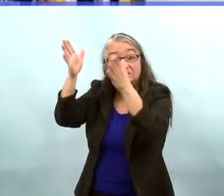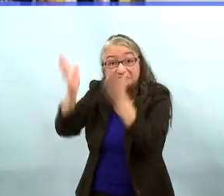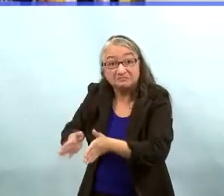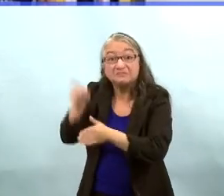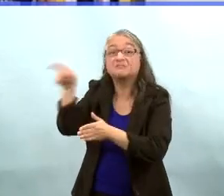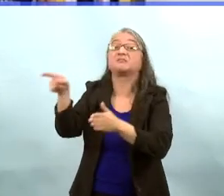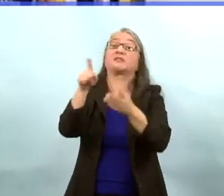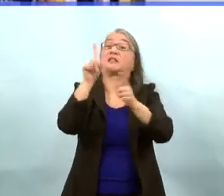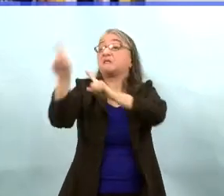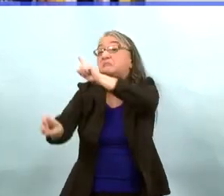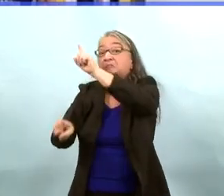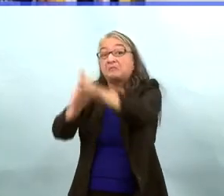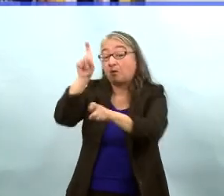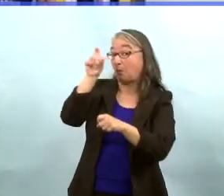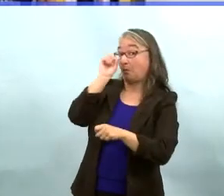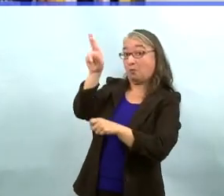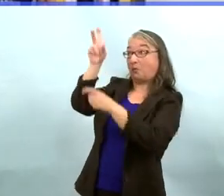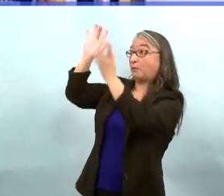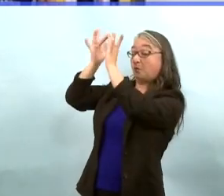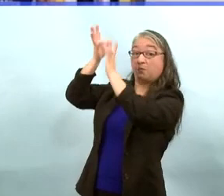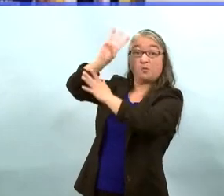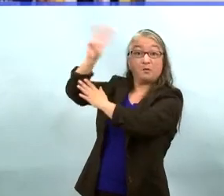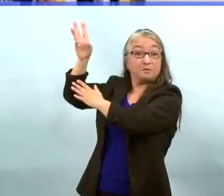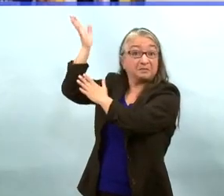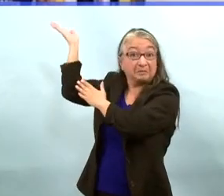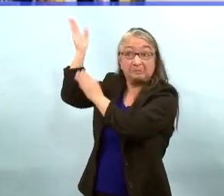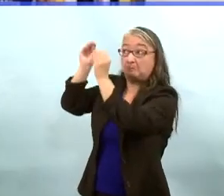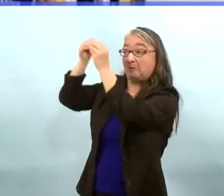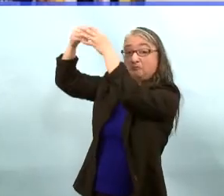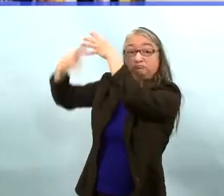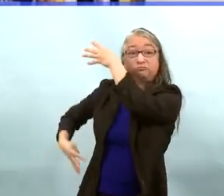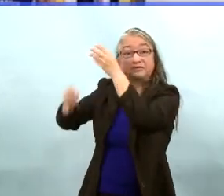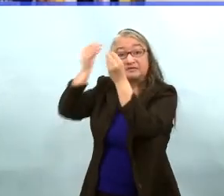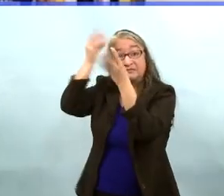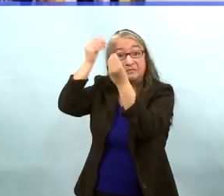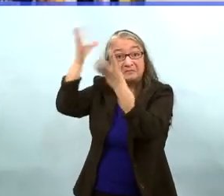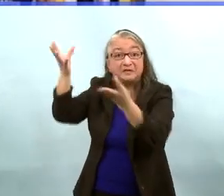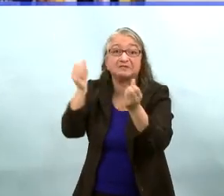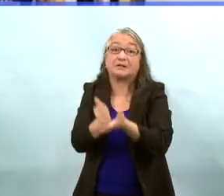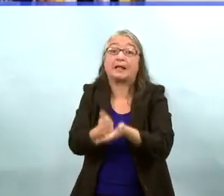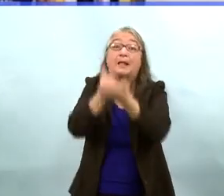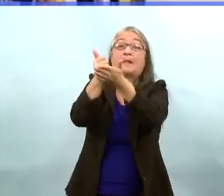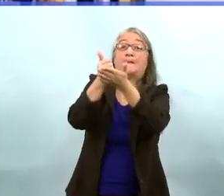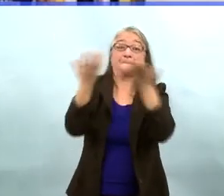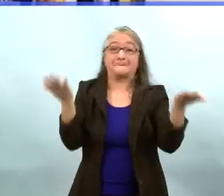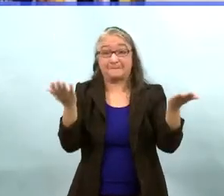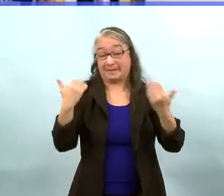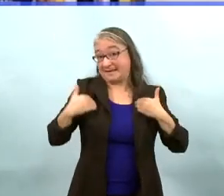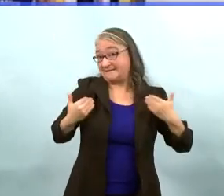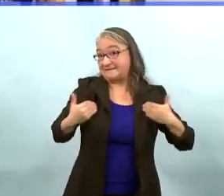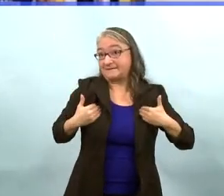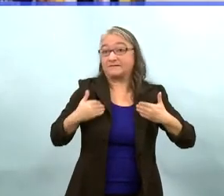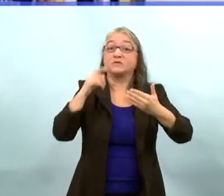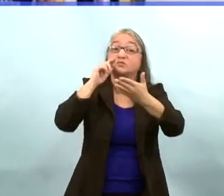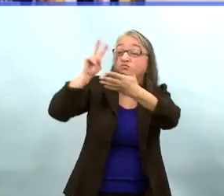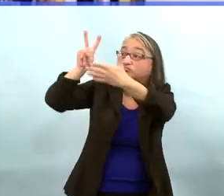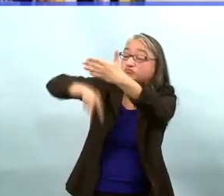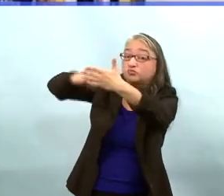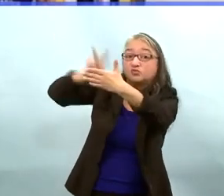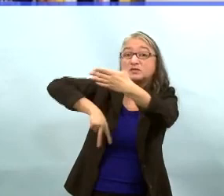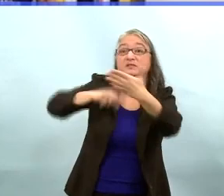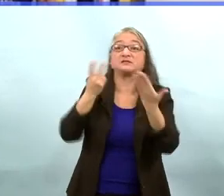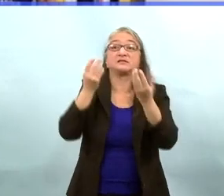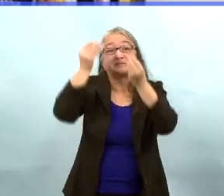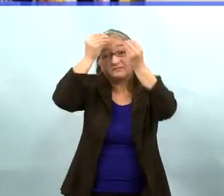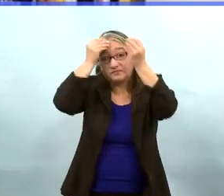que nous allons continuer à mettre à jour nos ressources afin de répondre à toutes les questions que les parents devraient avoir quand ils doivent